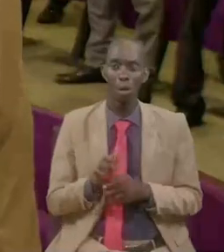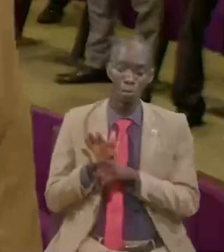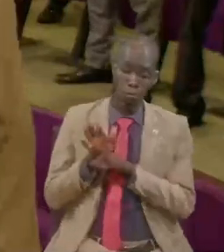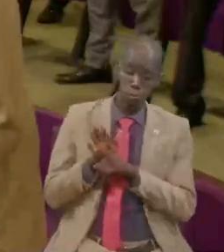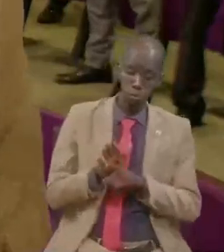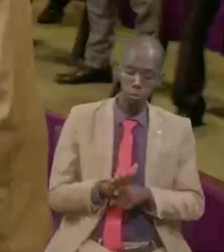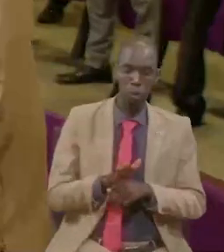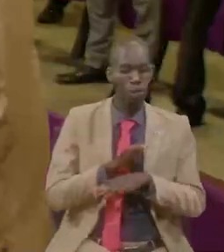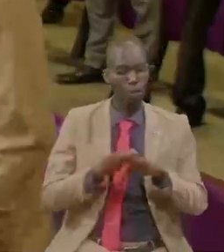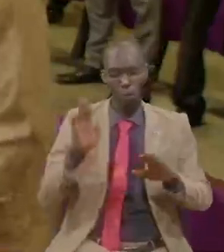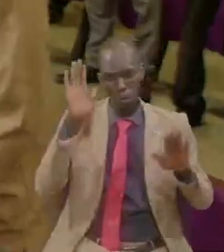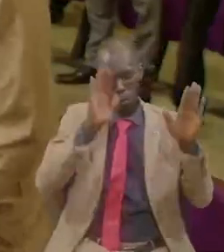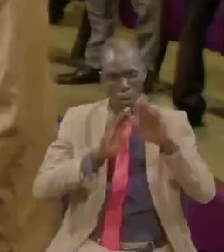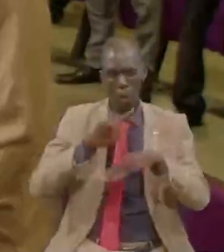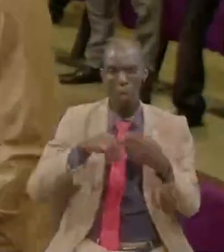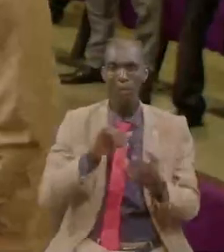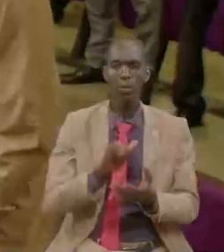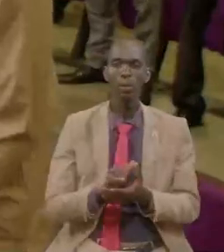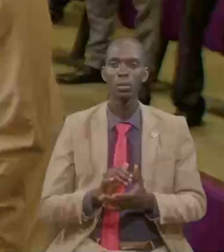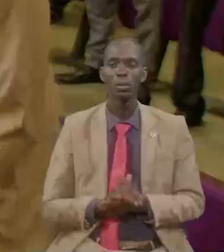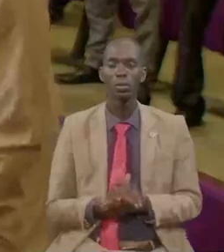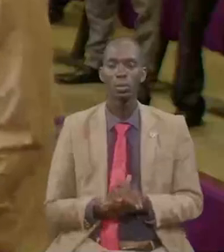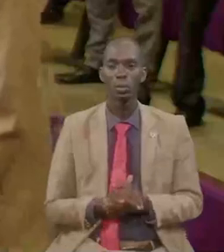La pression, ne vous en faites pas.